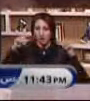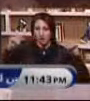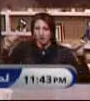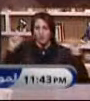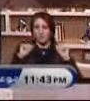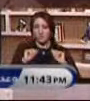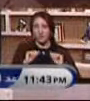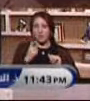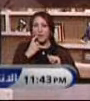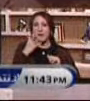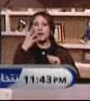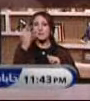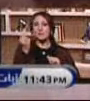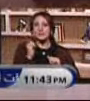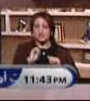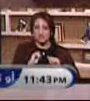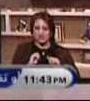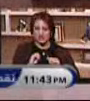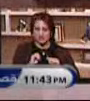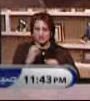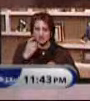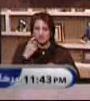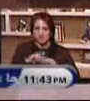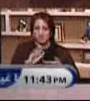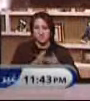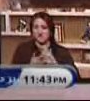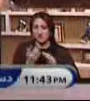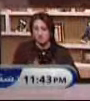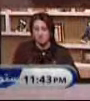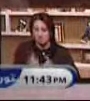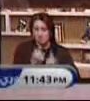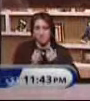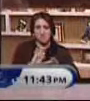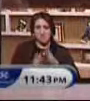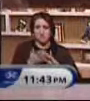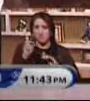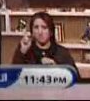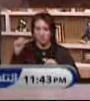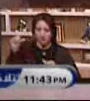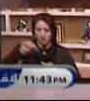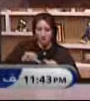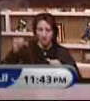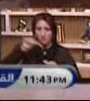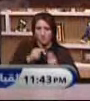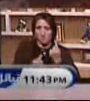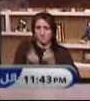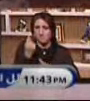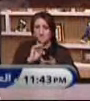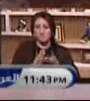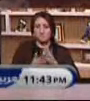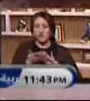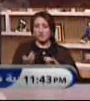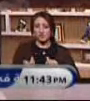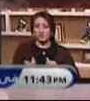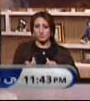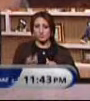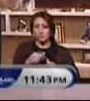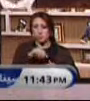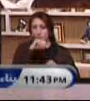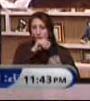فيه معروف 40 سنة ولا يظهر منه اي اثر عليه خالص. يقول له انا بعطيه سبحان الله. قال يا رسول